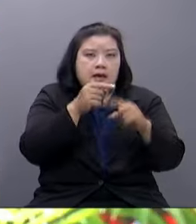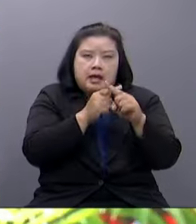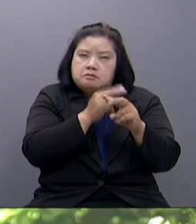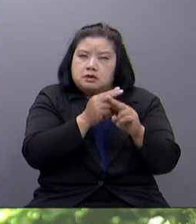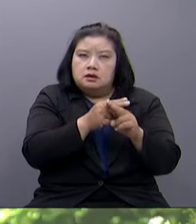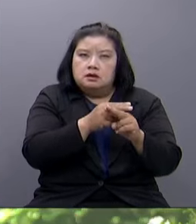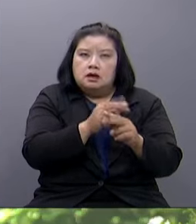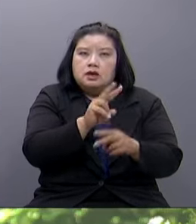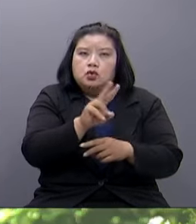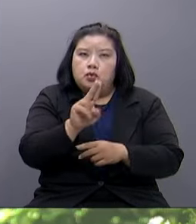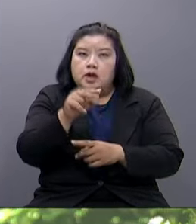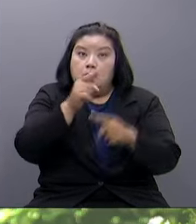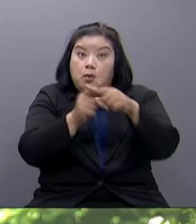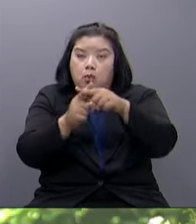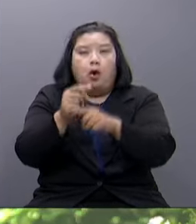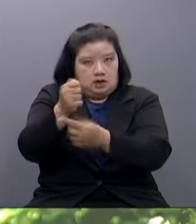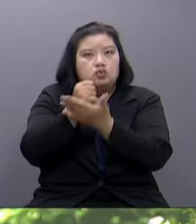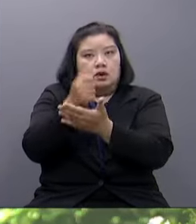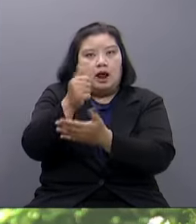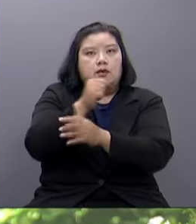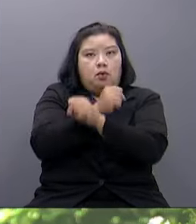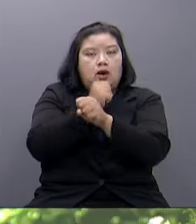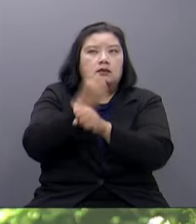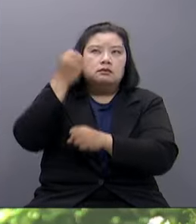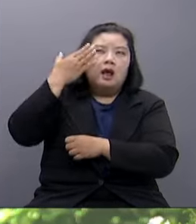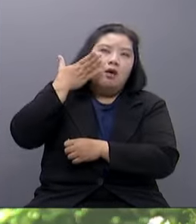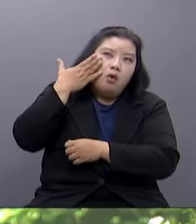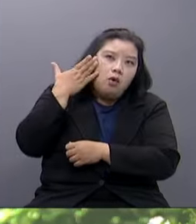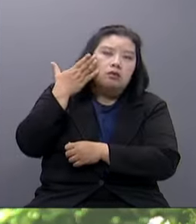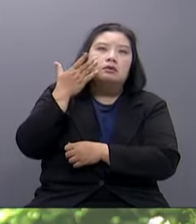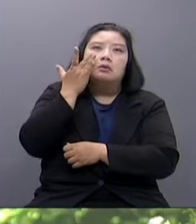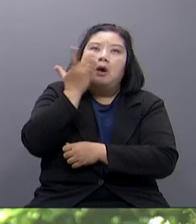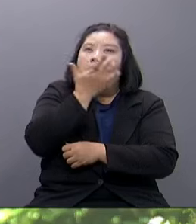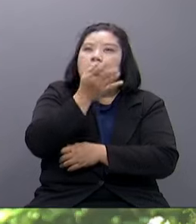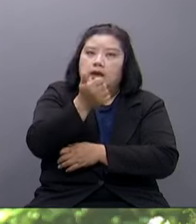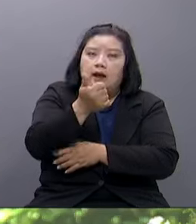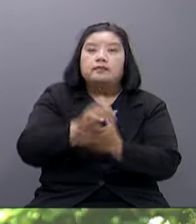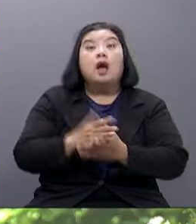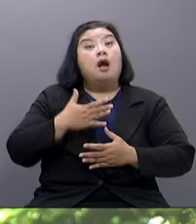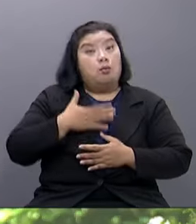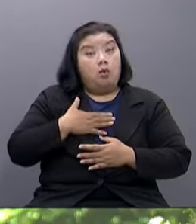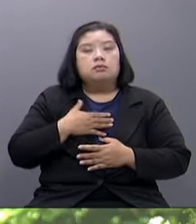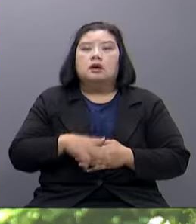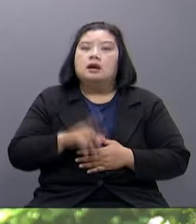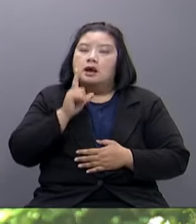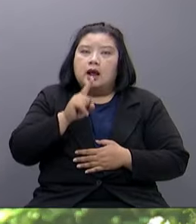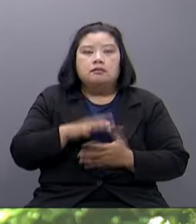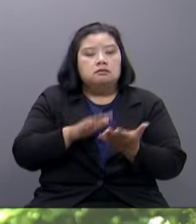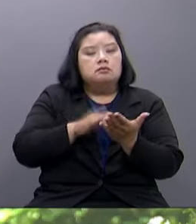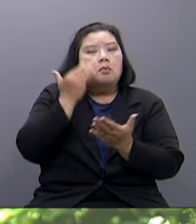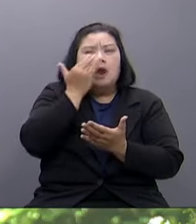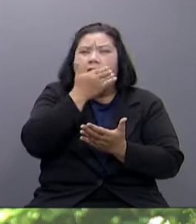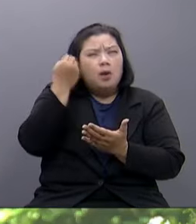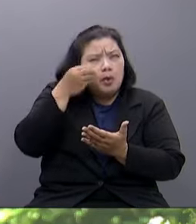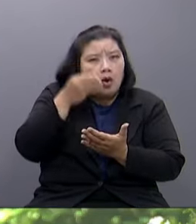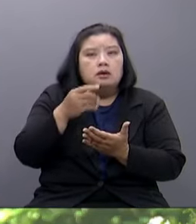อาทีนี้มาพูดถึเรองการทำความสะอาดกหนอยคผชมครั คุหมอครับปกติ อย่ผมได้แต่งหนาทุวนผมวจะมี cleansing เพื่อล้เคสำอางอยู่แล้